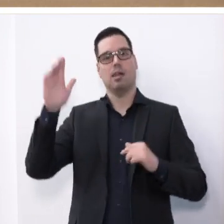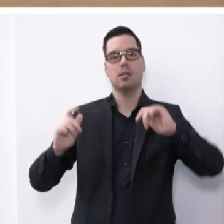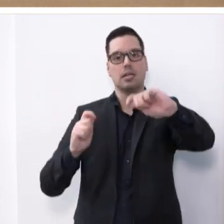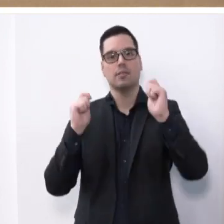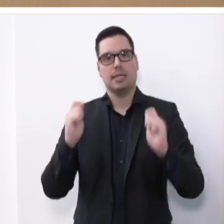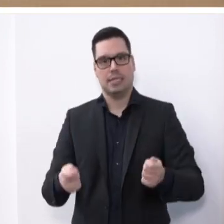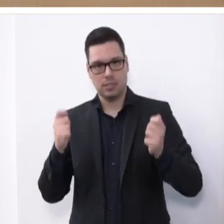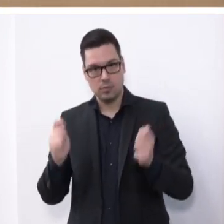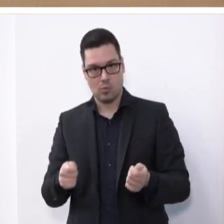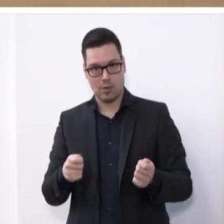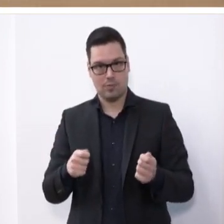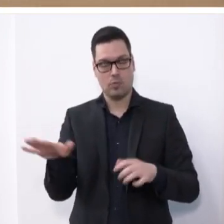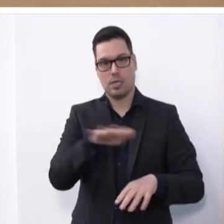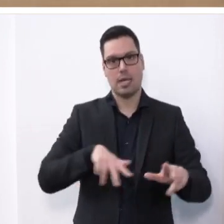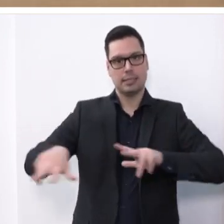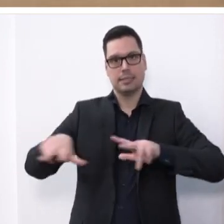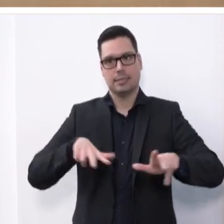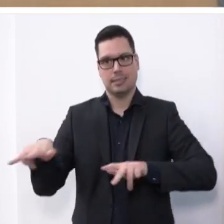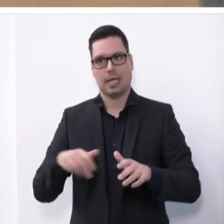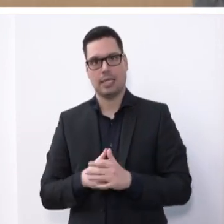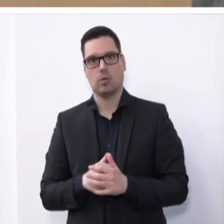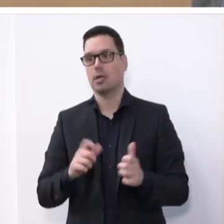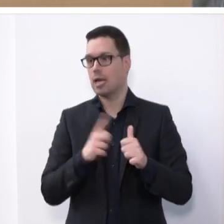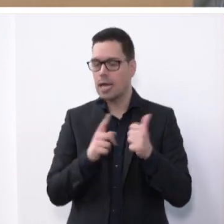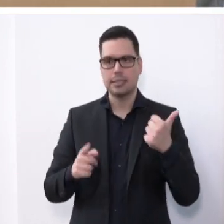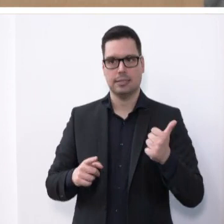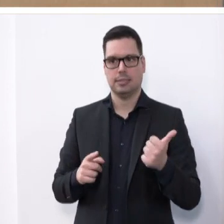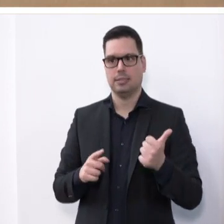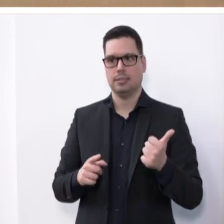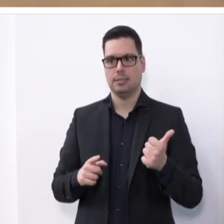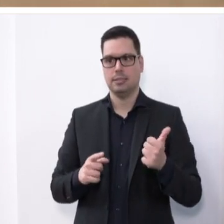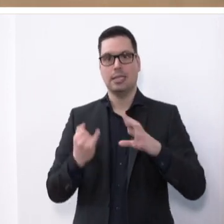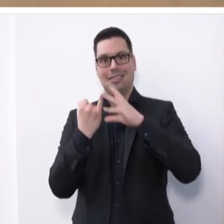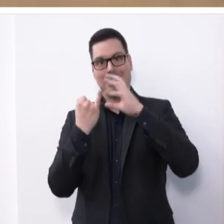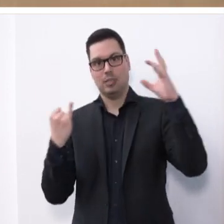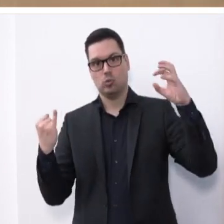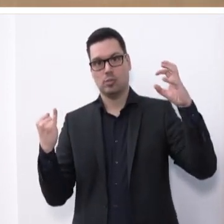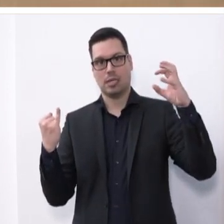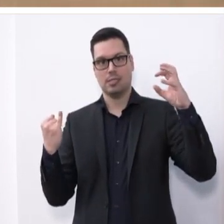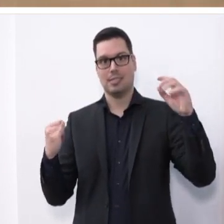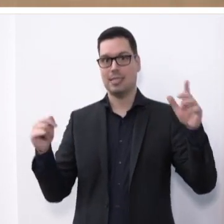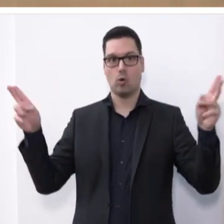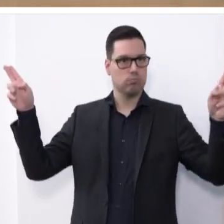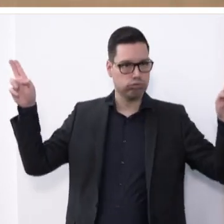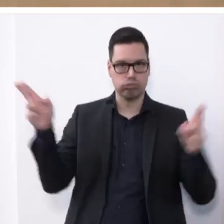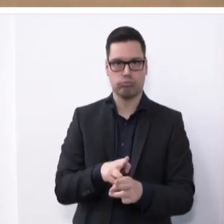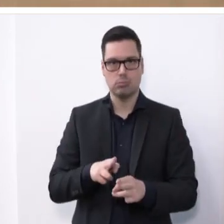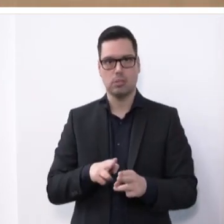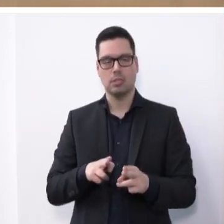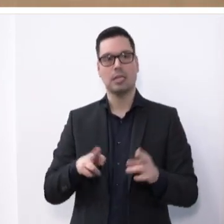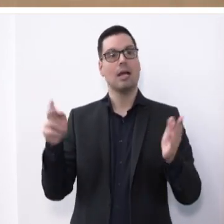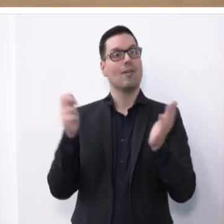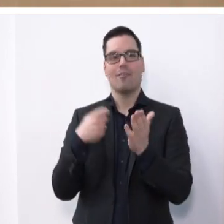Gesetzentwürfe der Landesregierung der macht erstens einen Beitrag zur Deindustrialisierung dieses Landes weil es zu einer Verteuerung der